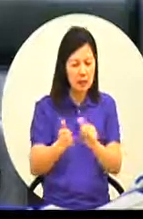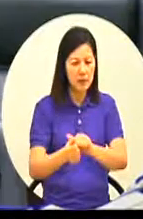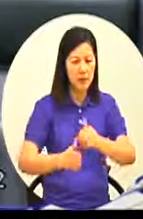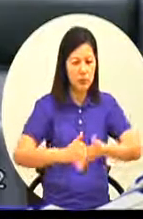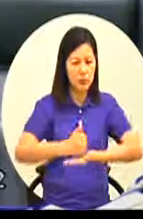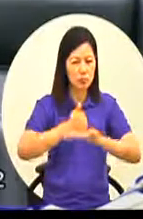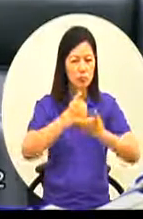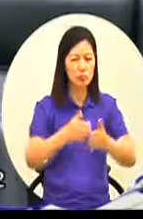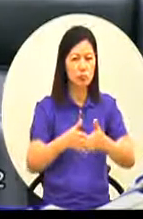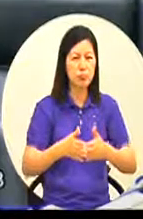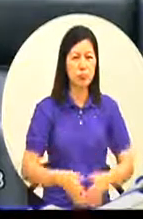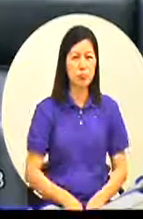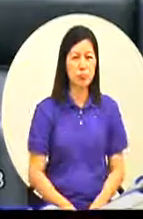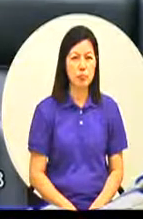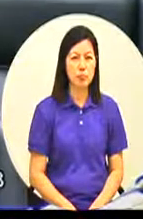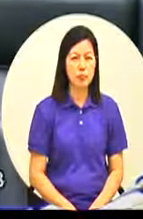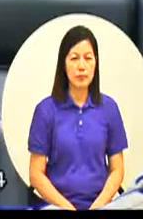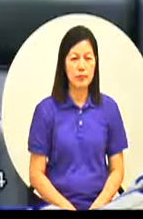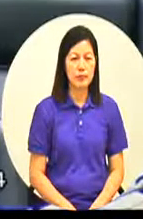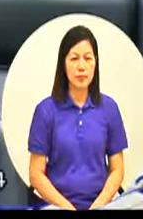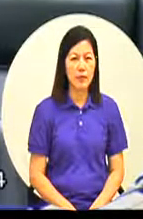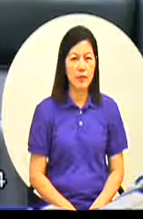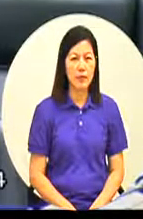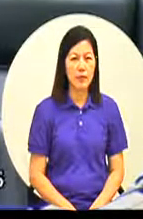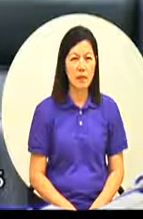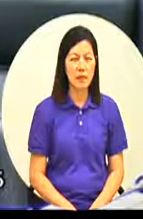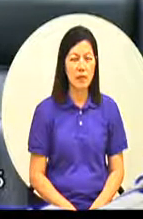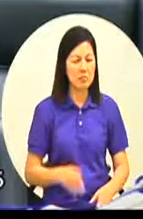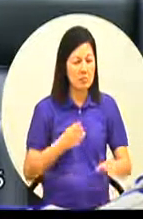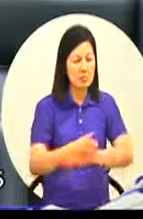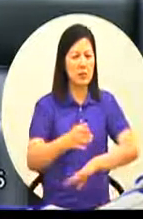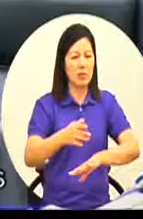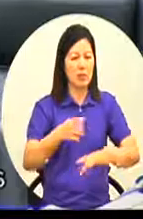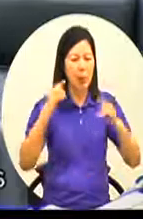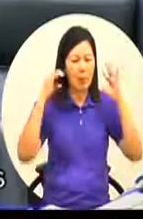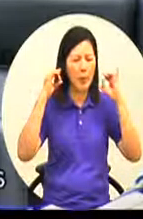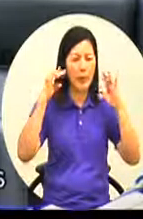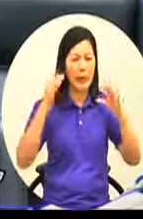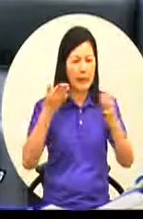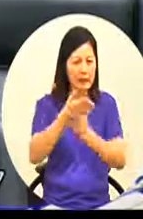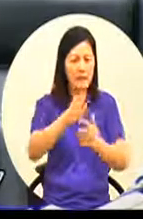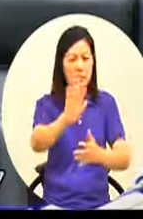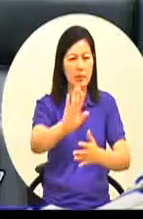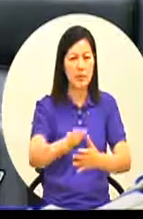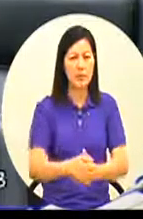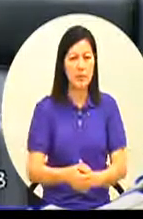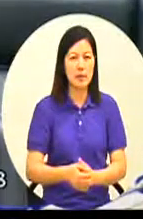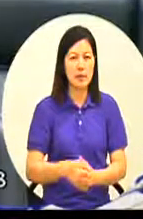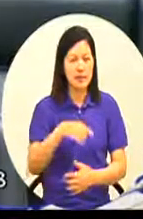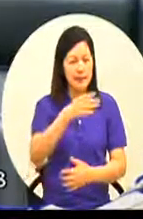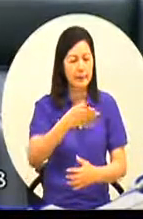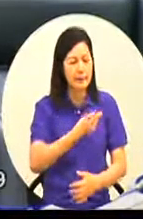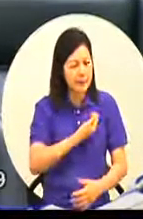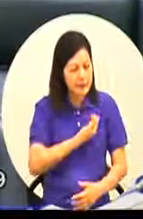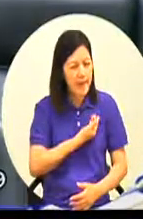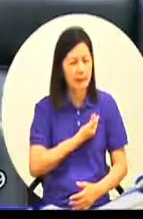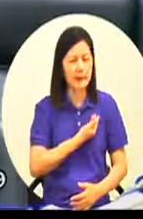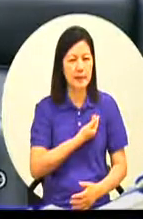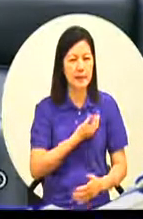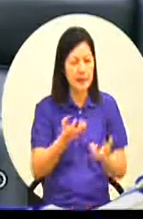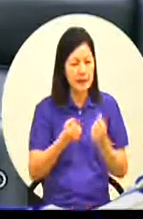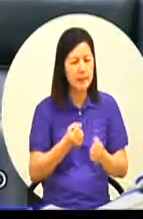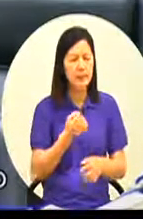对对哈。 啊， 只是说不要太过分的干扰或者怎样、啊、彼此大家。用包容心跟容忍的心 跟议员